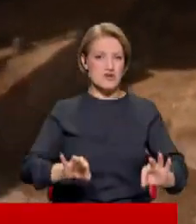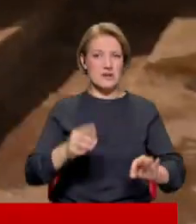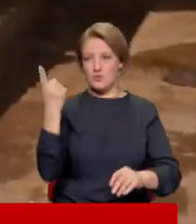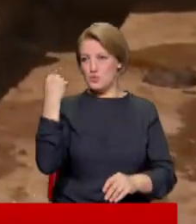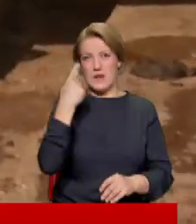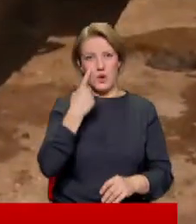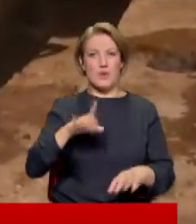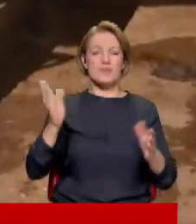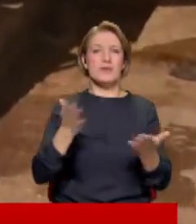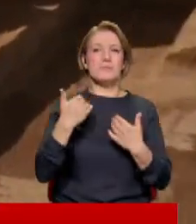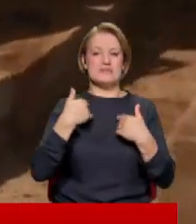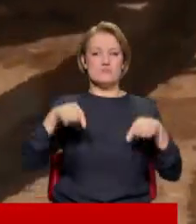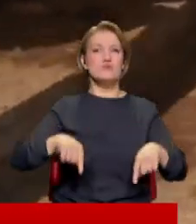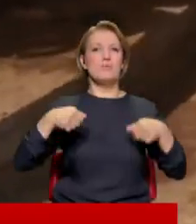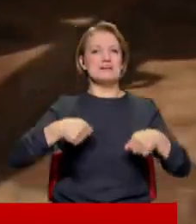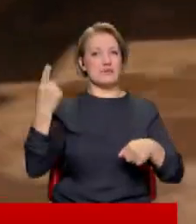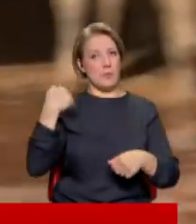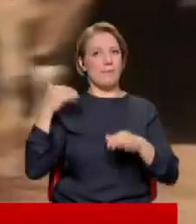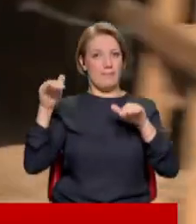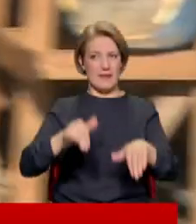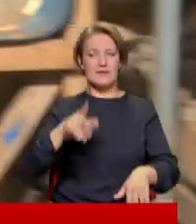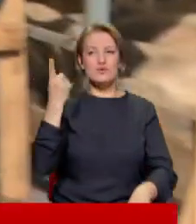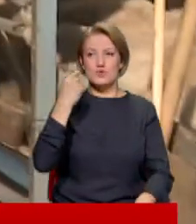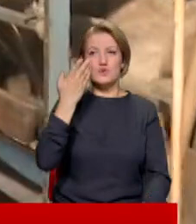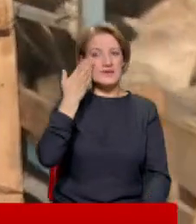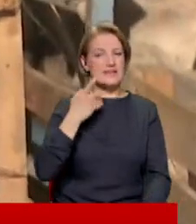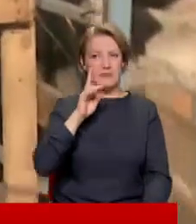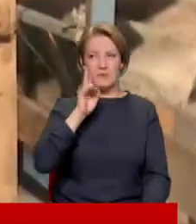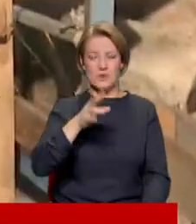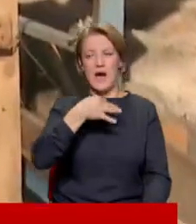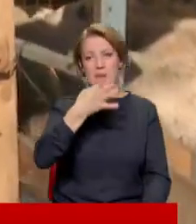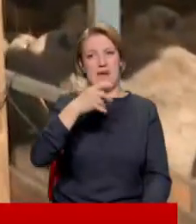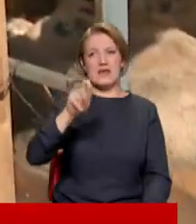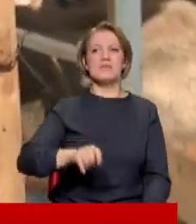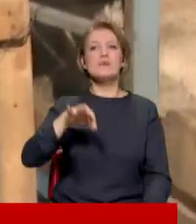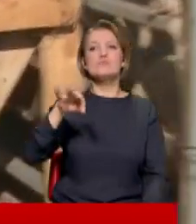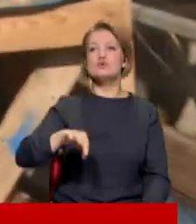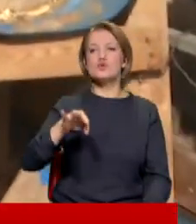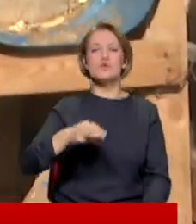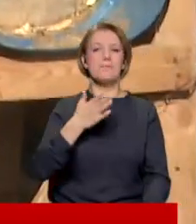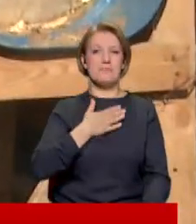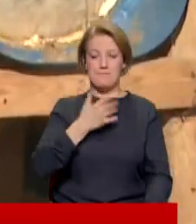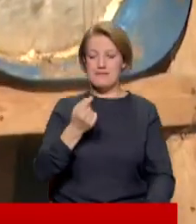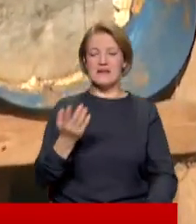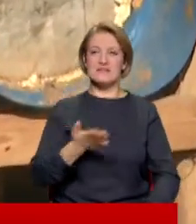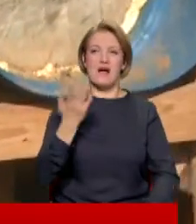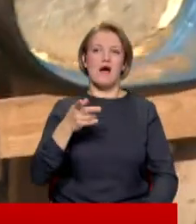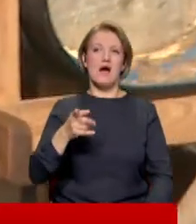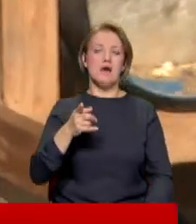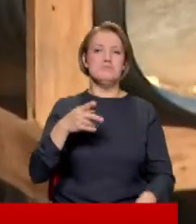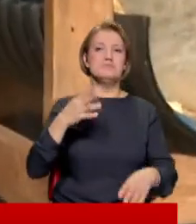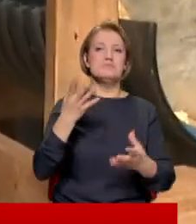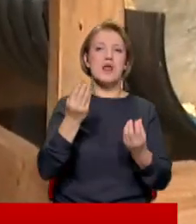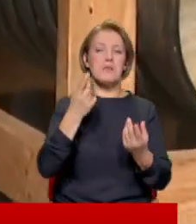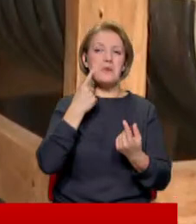Düne nazaran dün de biz bu pazardaydık. Dün de izlenimlerimizi haber yaptık. Bugün ben biraz daha hareketli